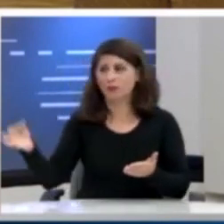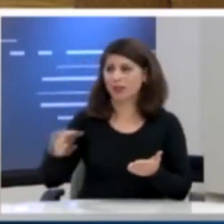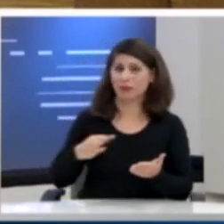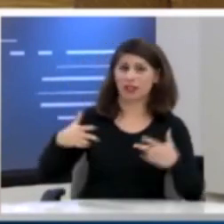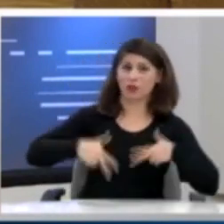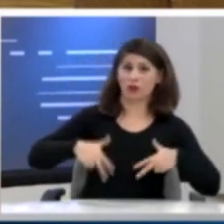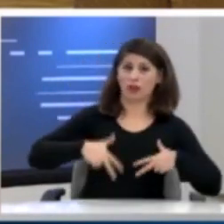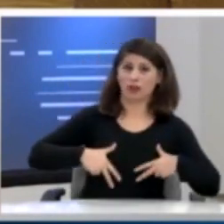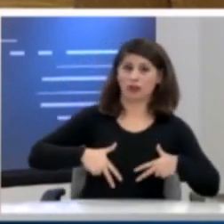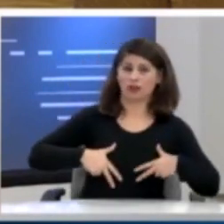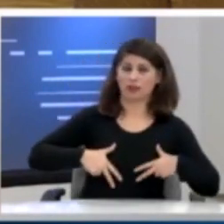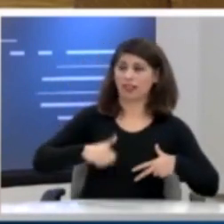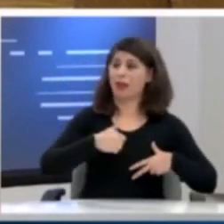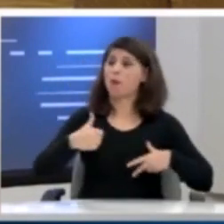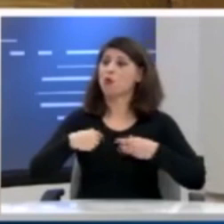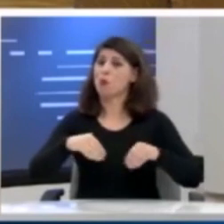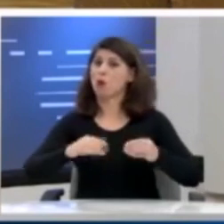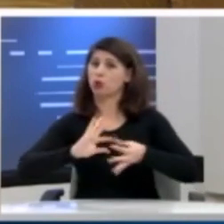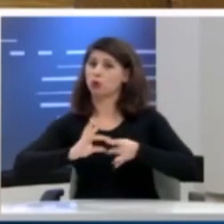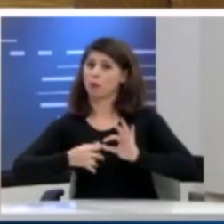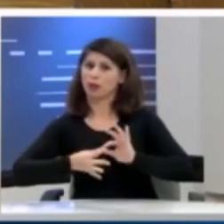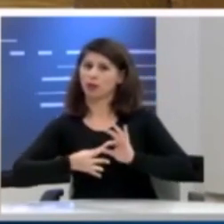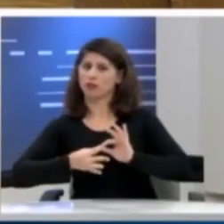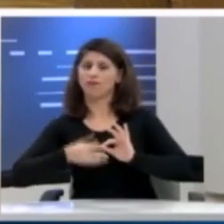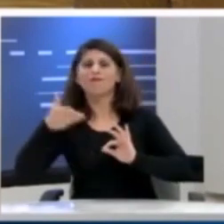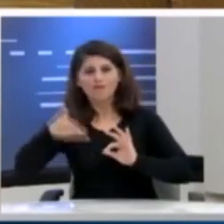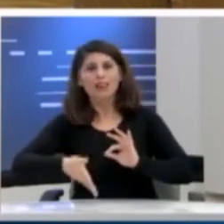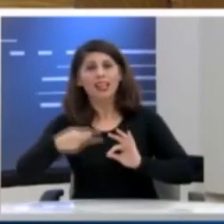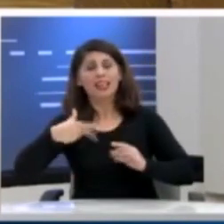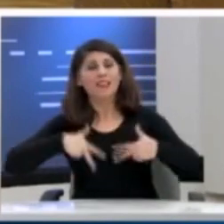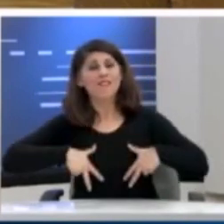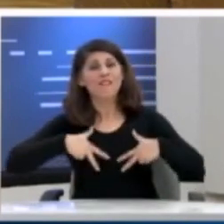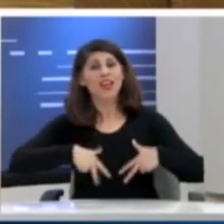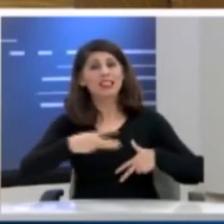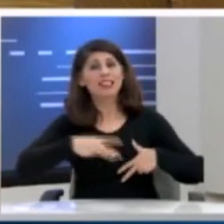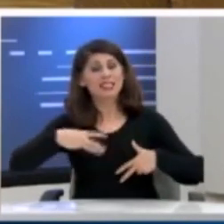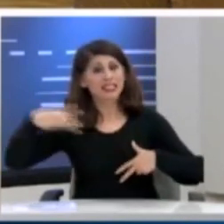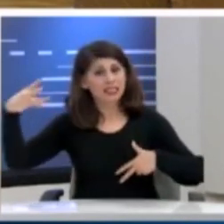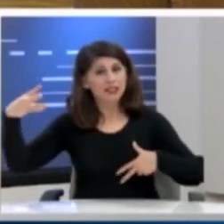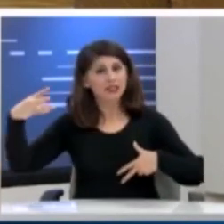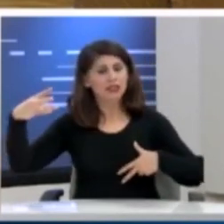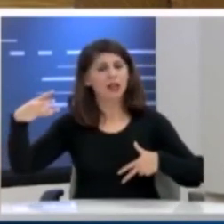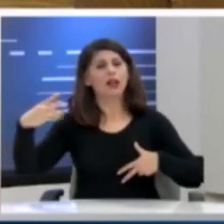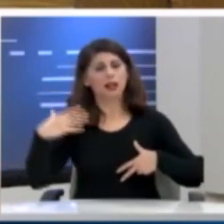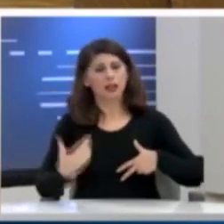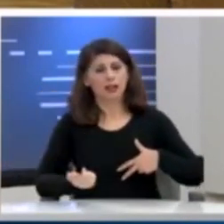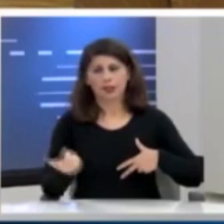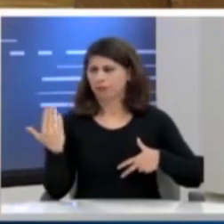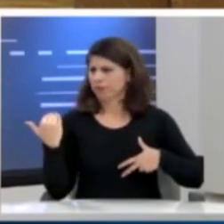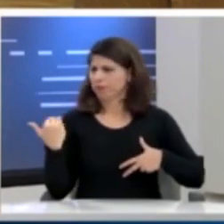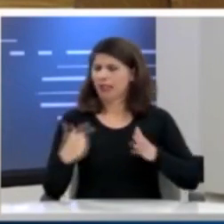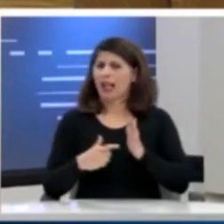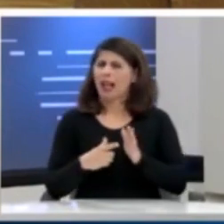βλέπετε, για το κράτος και τα μονοπόλια. Και εδώ η κυβέρνηση ΣΥΡΙΖΑ έχει δώσει και ορισμένα